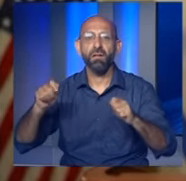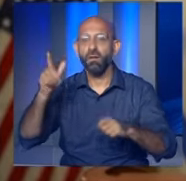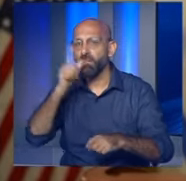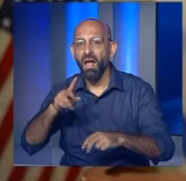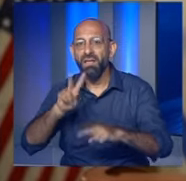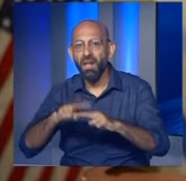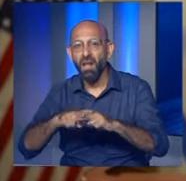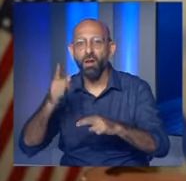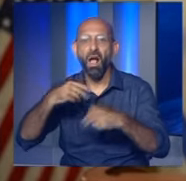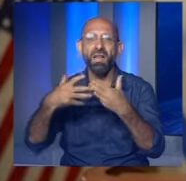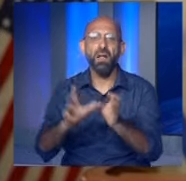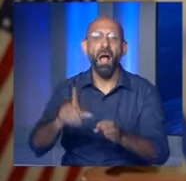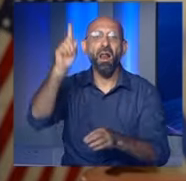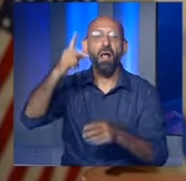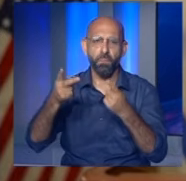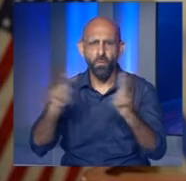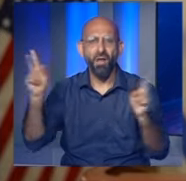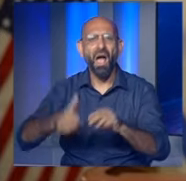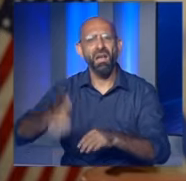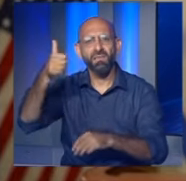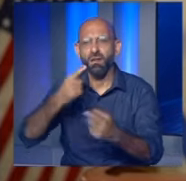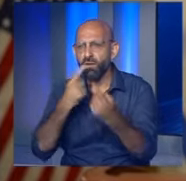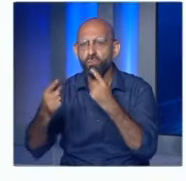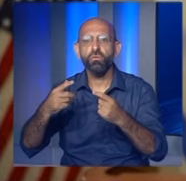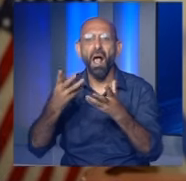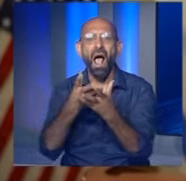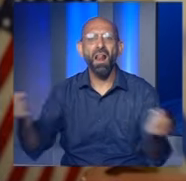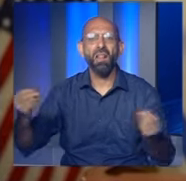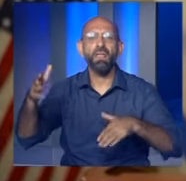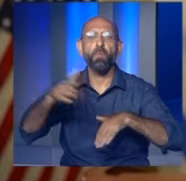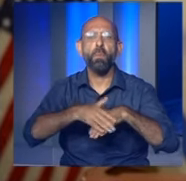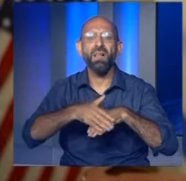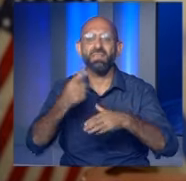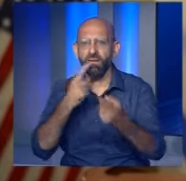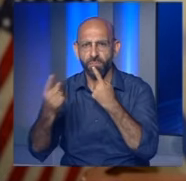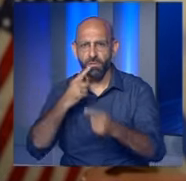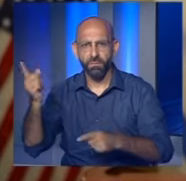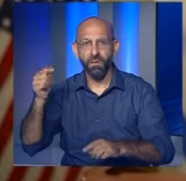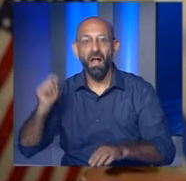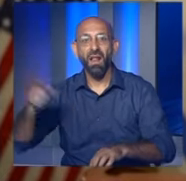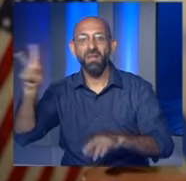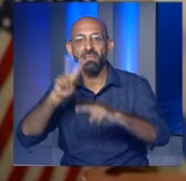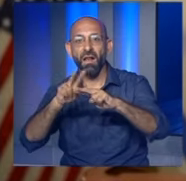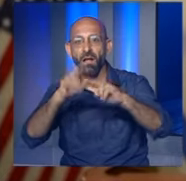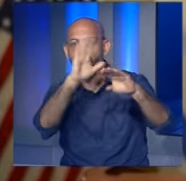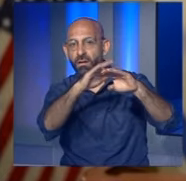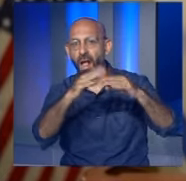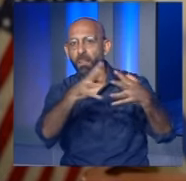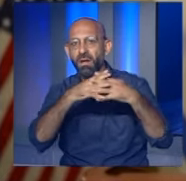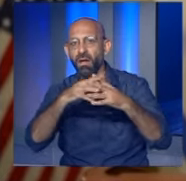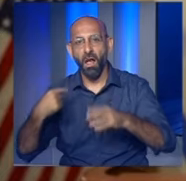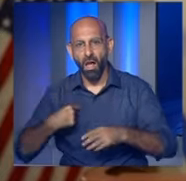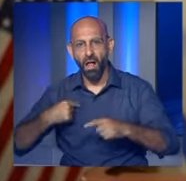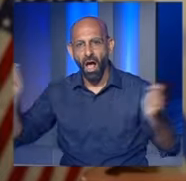الاسرائيليين وحزب الله يفضلون التوصل الى حل دبلوماسي وزادوا ان جلند ابلغ واشنطن خلال